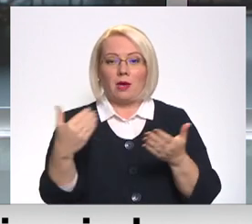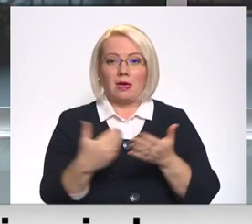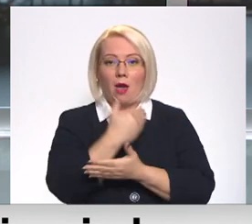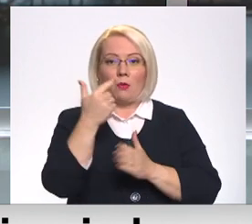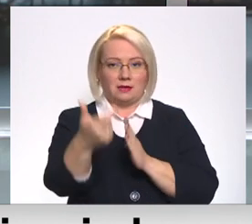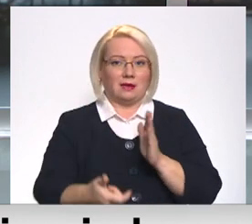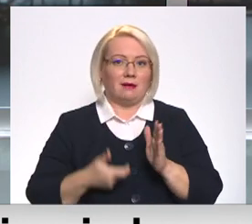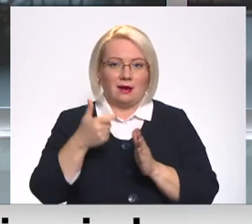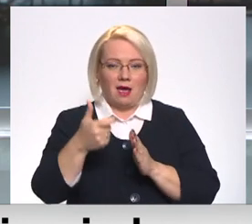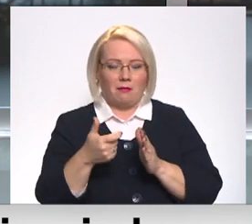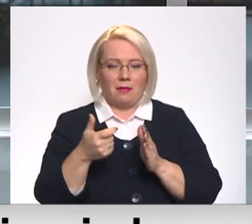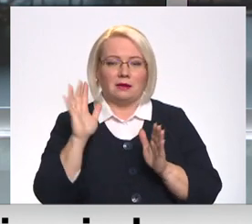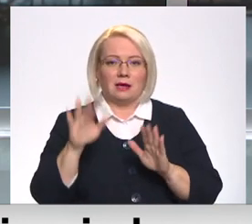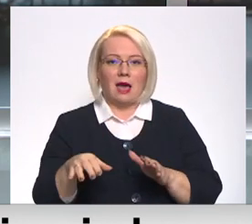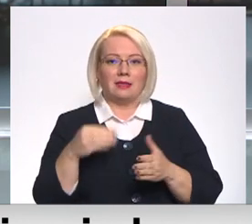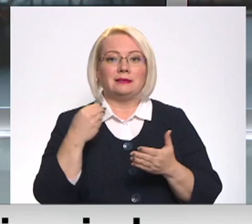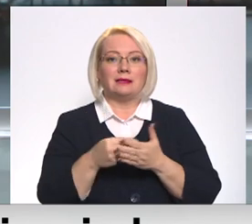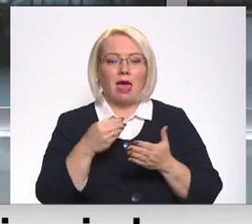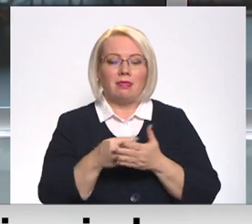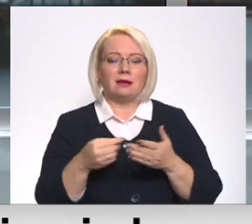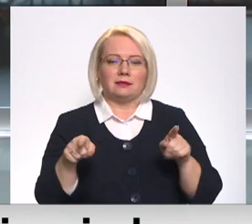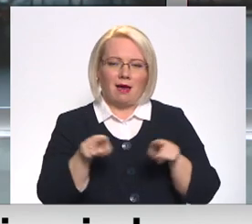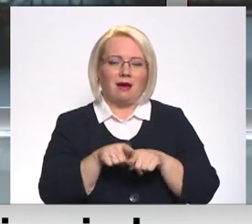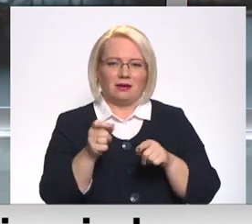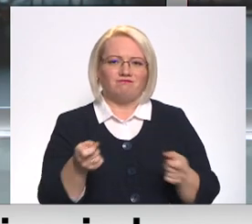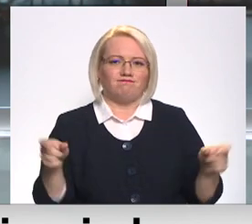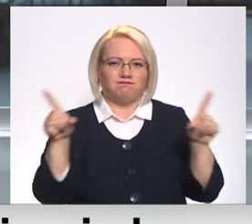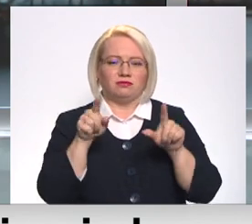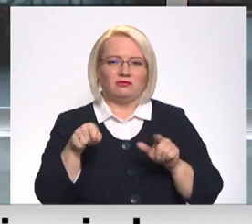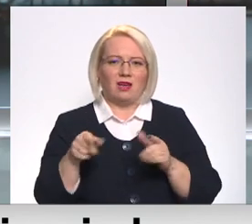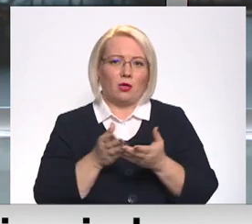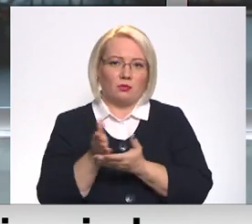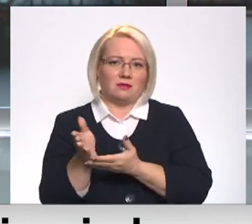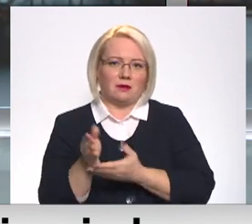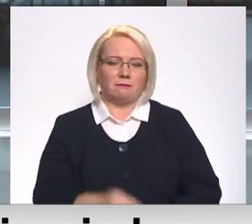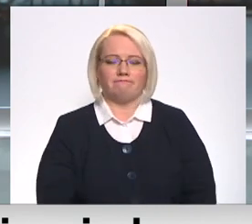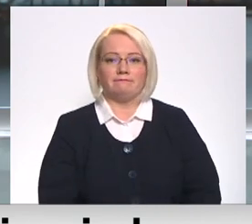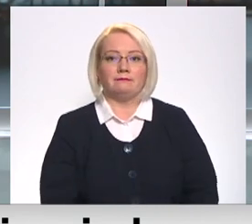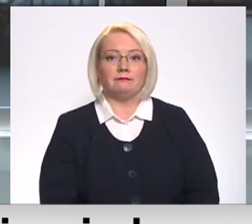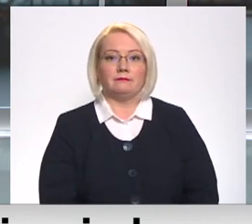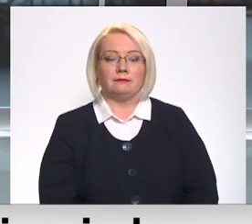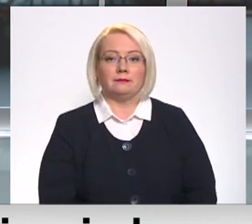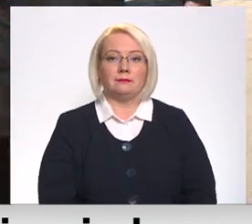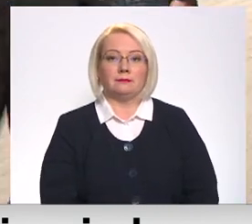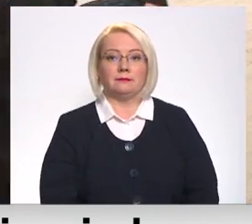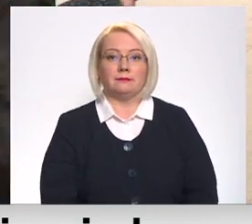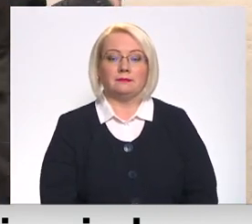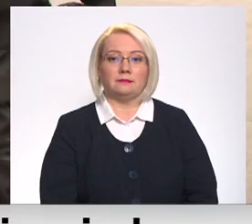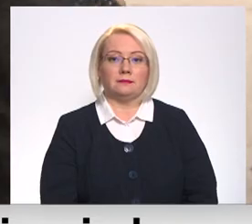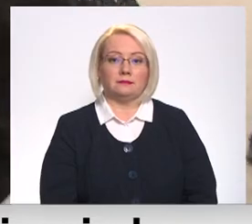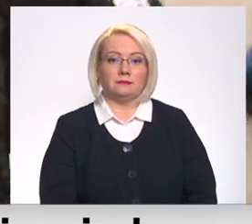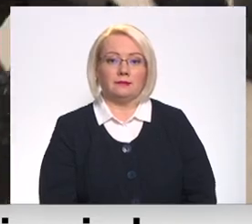riepas, ir jārēķinās, ka vispārējais cenu kāpums nav saudzējis arī šo nozari. Par to Dāvids Frēdenfelds.